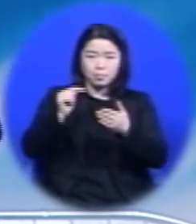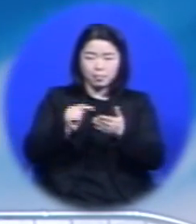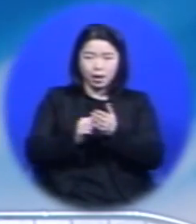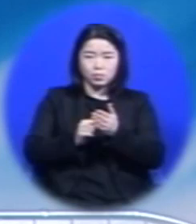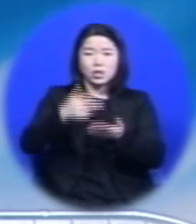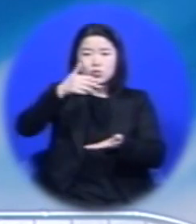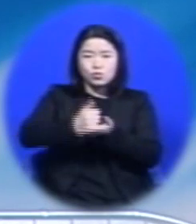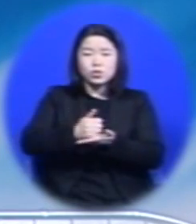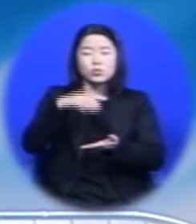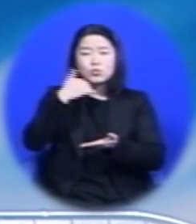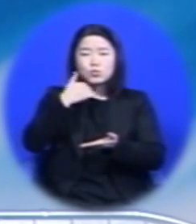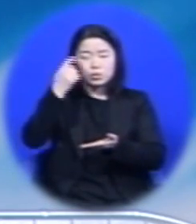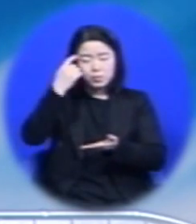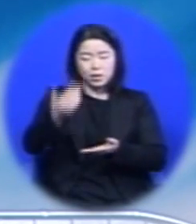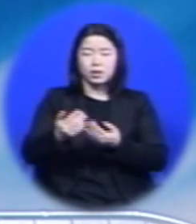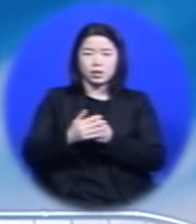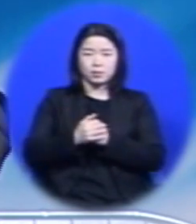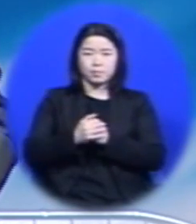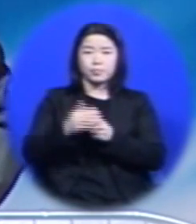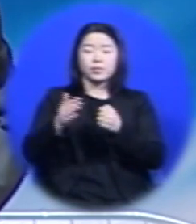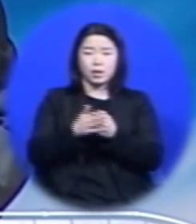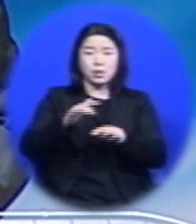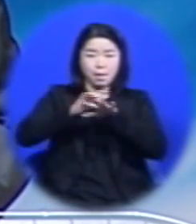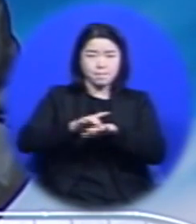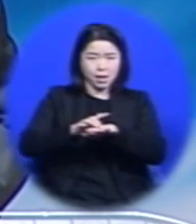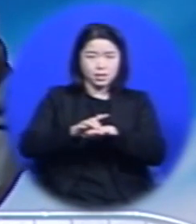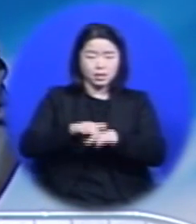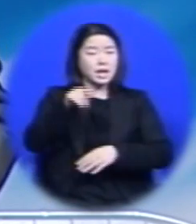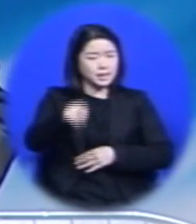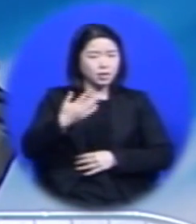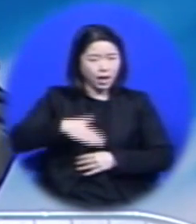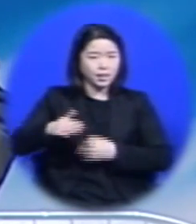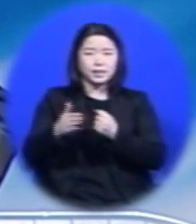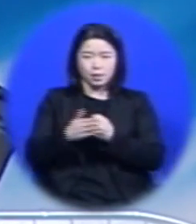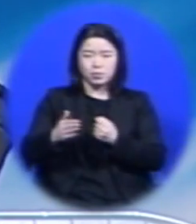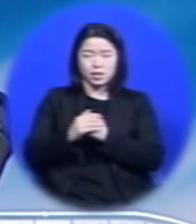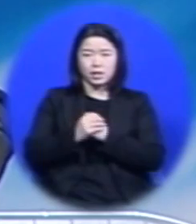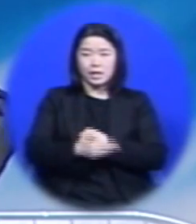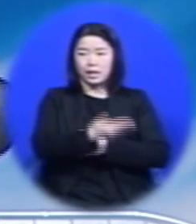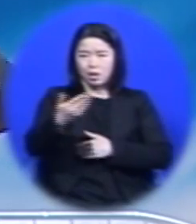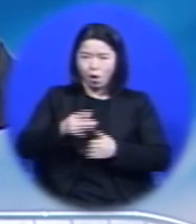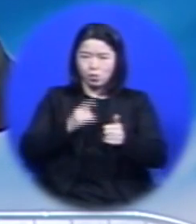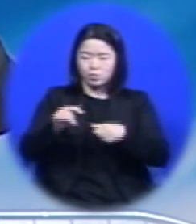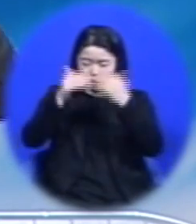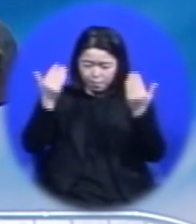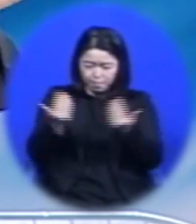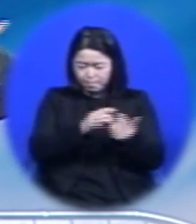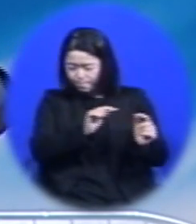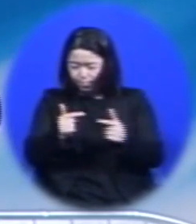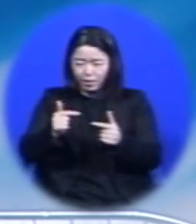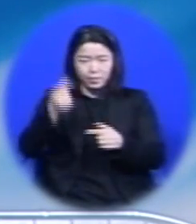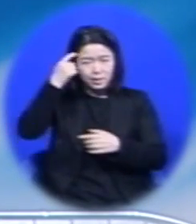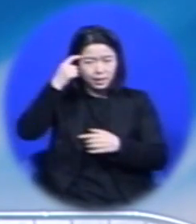주인공은 누구지요 그래서 마귀가 그걸 알기 때문에 여러분에게 온갖 생각을 다